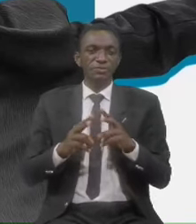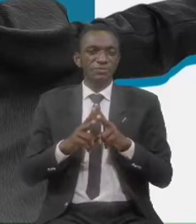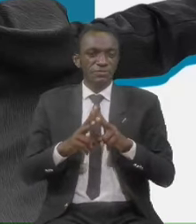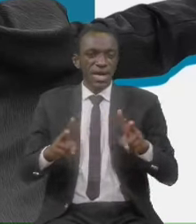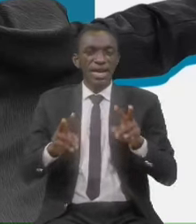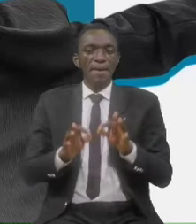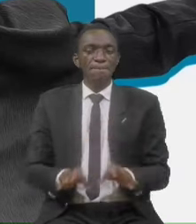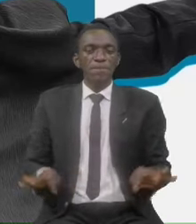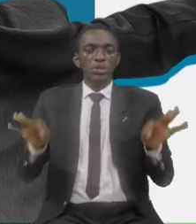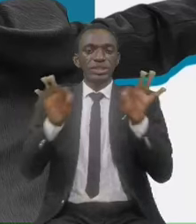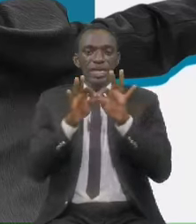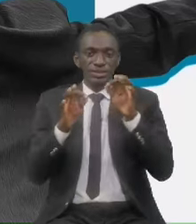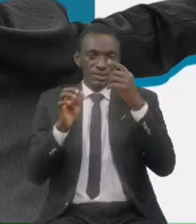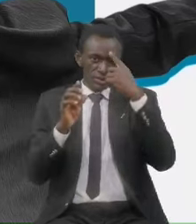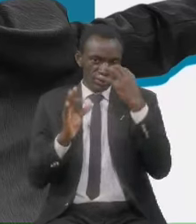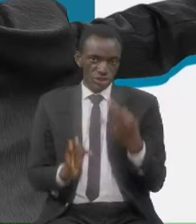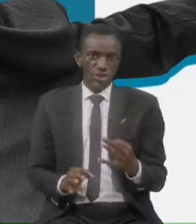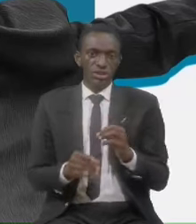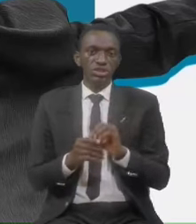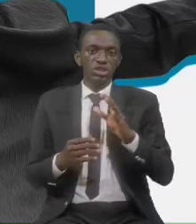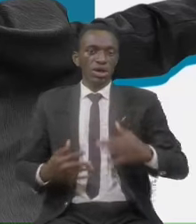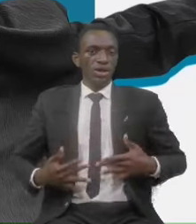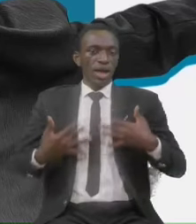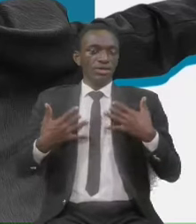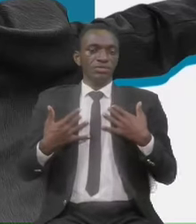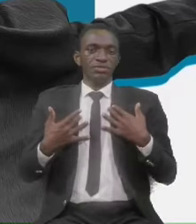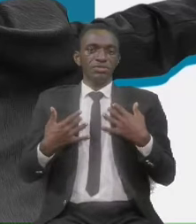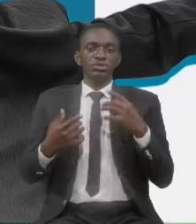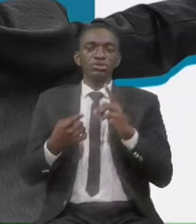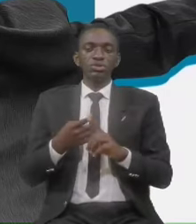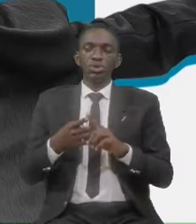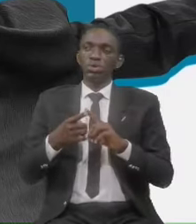vos noms, votre téléphone, votre adresse.